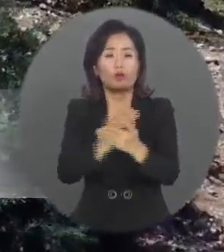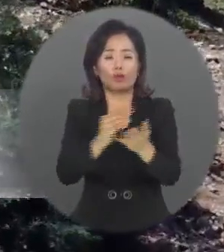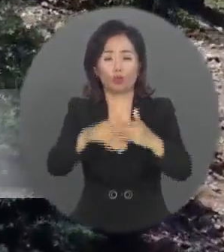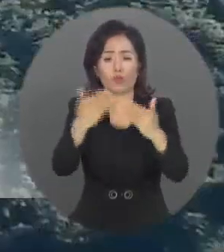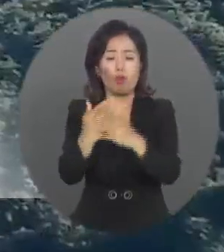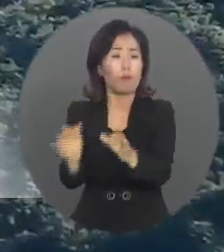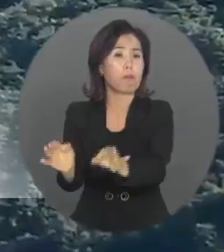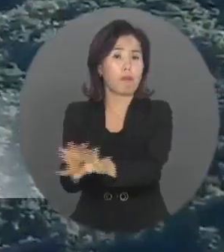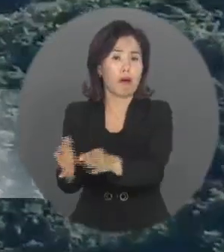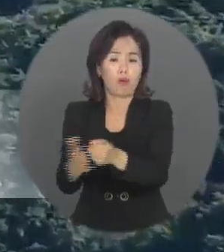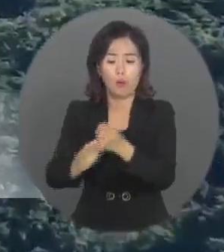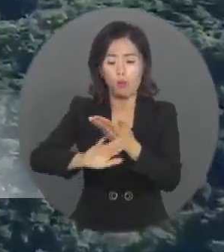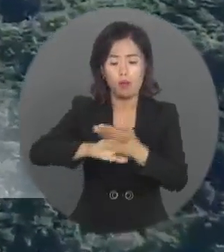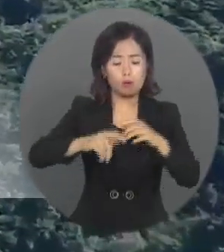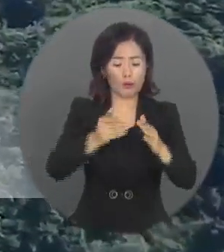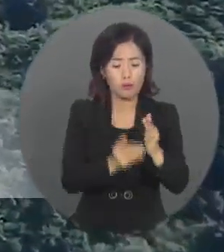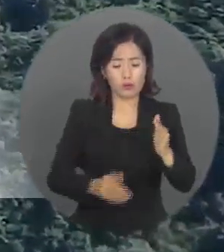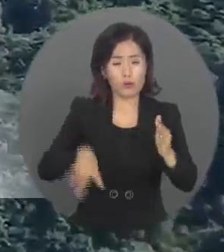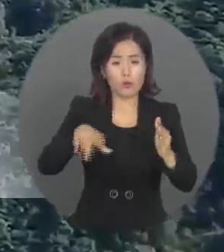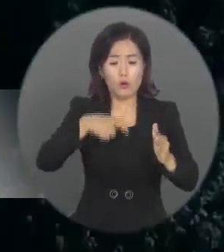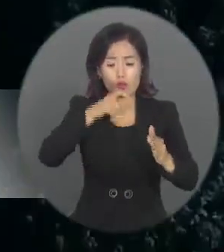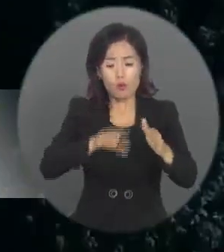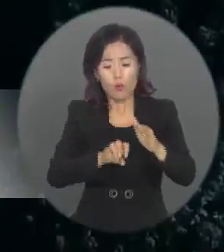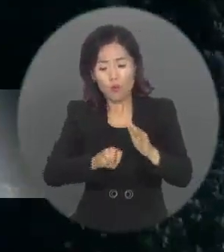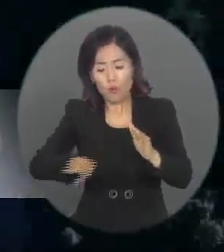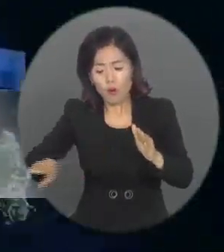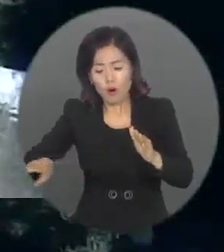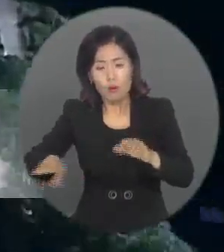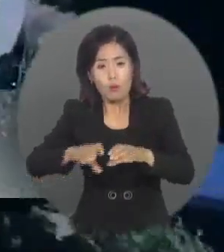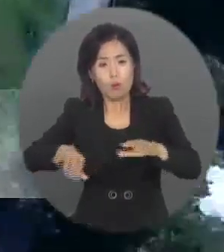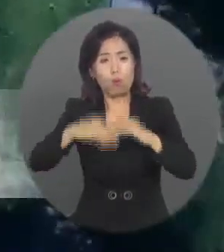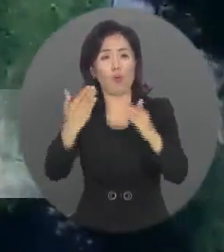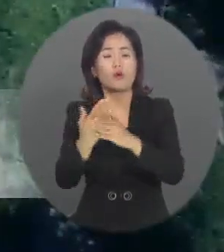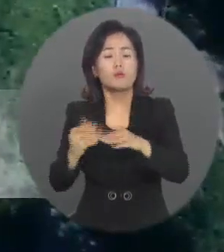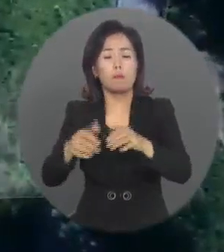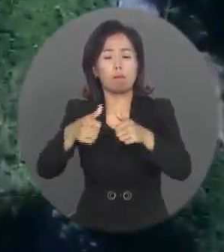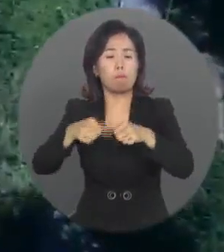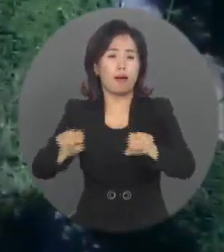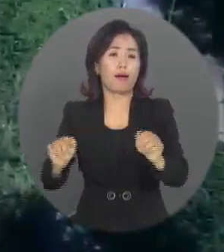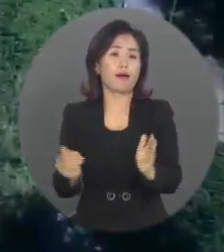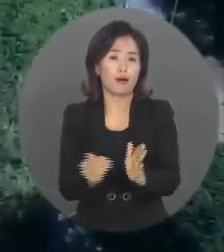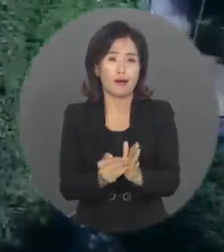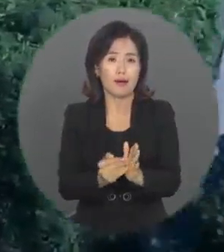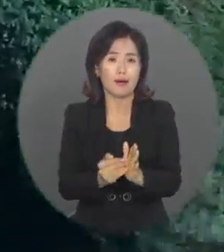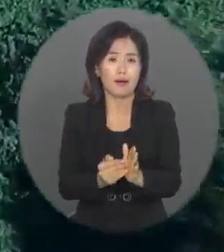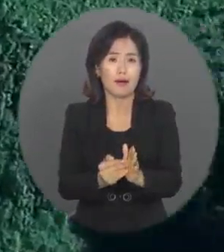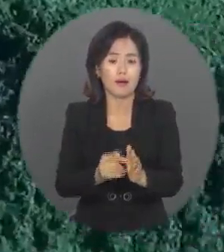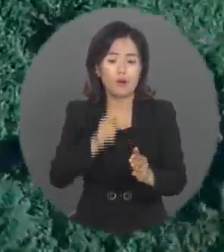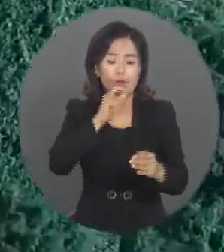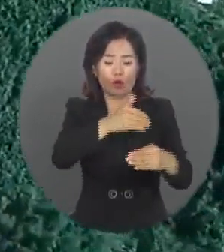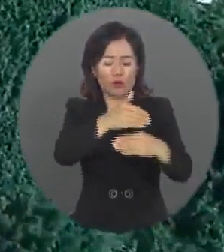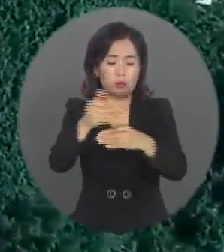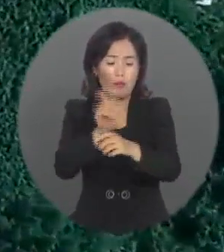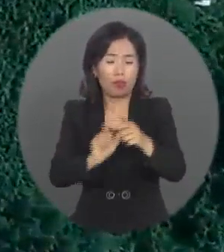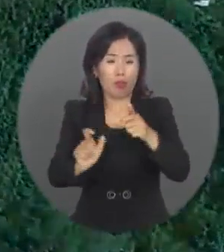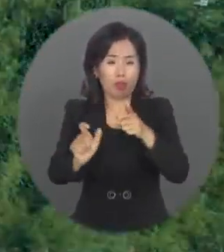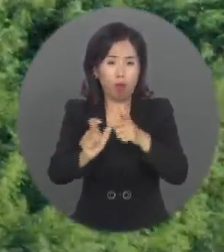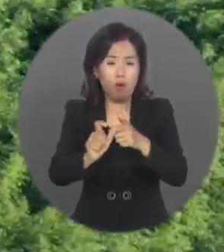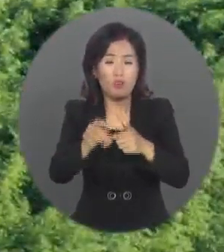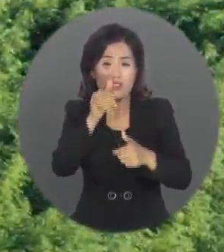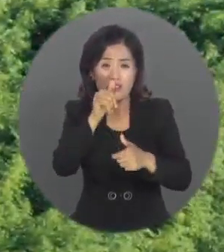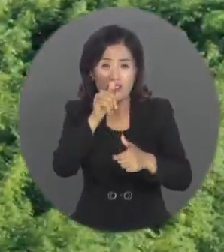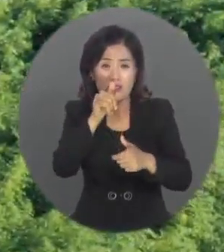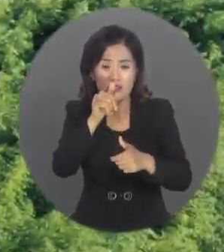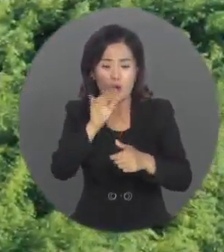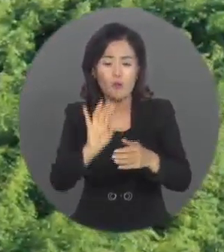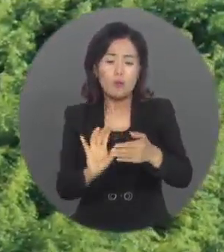파였고 다른 저수지는 물이 빠져나가는 방수로가 완전히 파손됐습니다. 제방이 조금 더 쓸렸다면